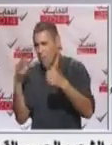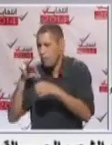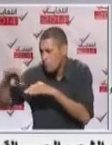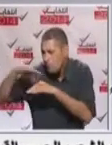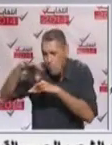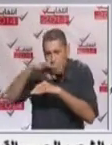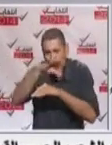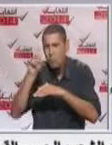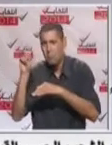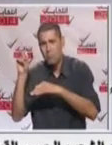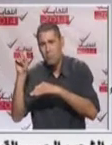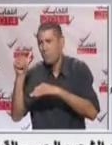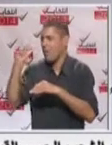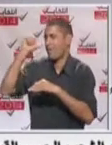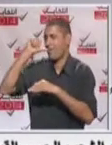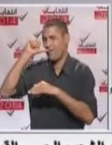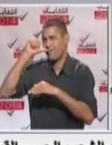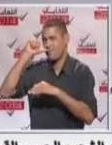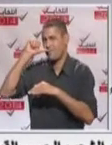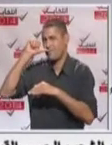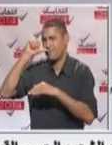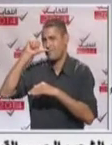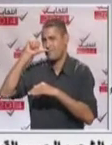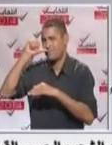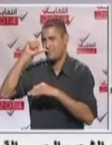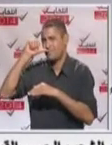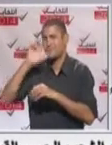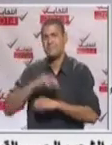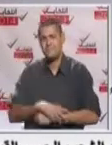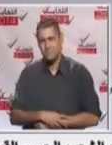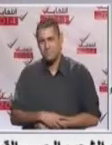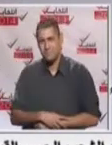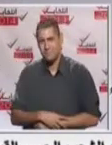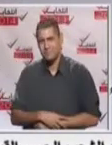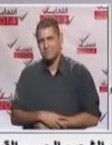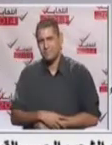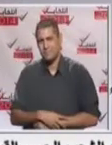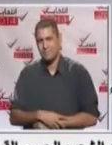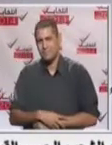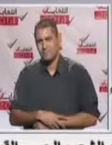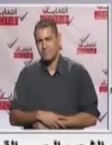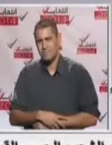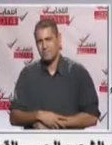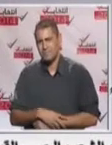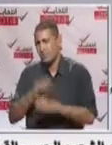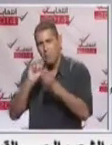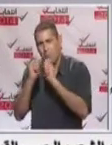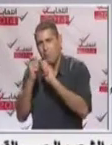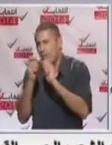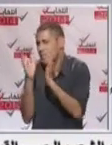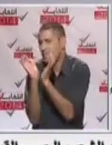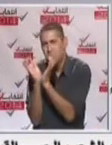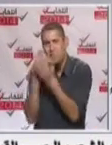القيروان وأريافها بالماء الصالح للشراب عن طريق الشركة القومية لاستغلال وتوزيع المياه عوضا عن